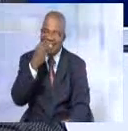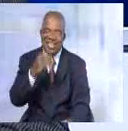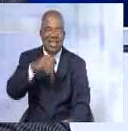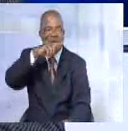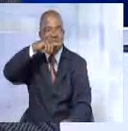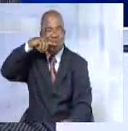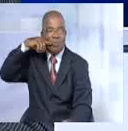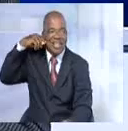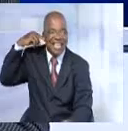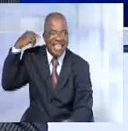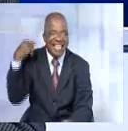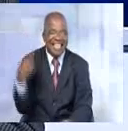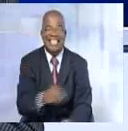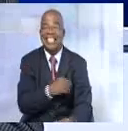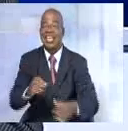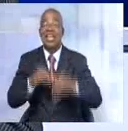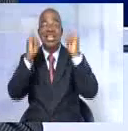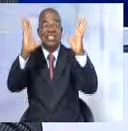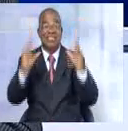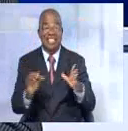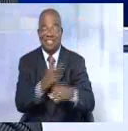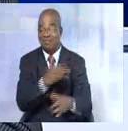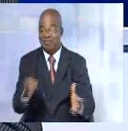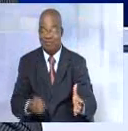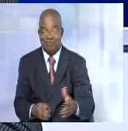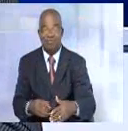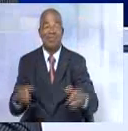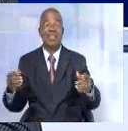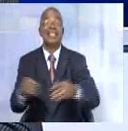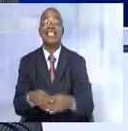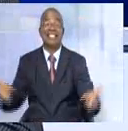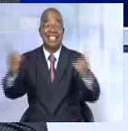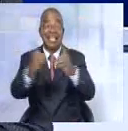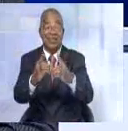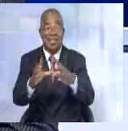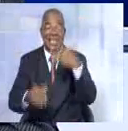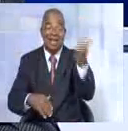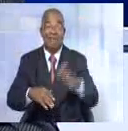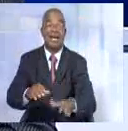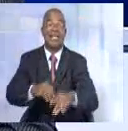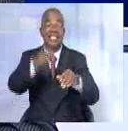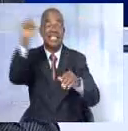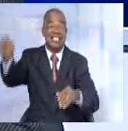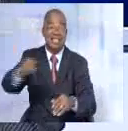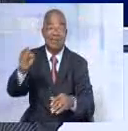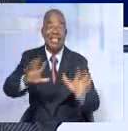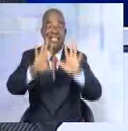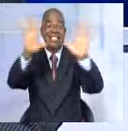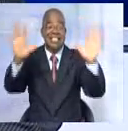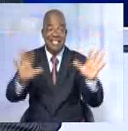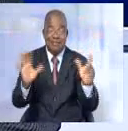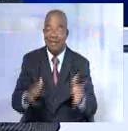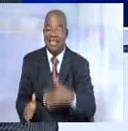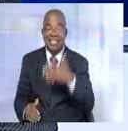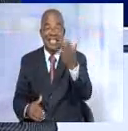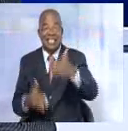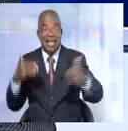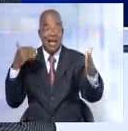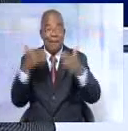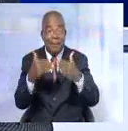se rencontrent du lundi au dimanche pour échanger autour des repas traditionnels. Les menus proposés dans ces